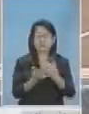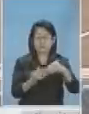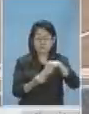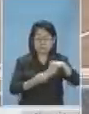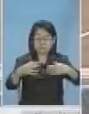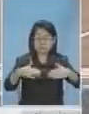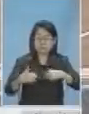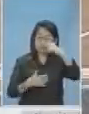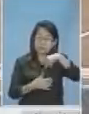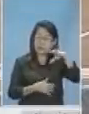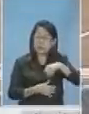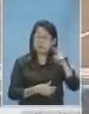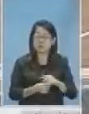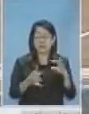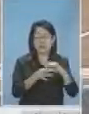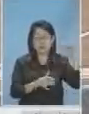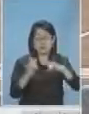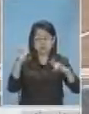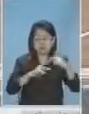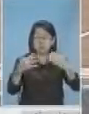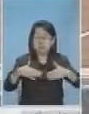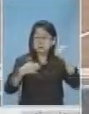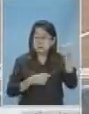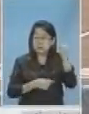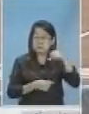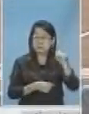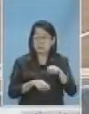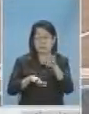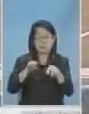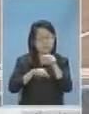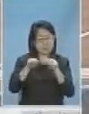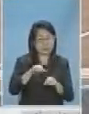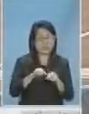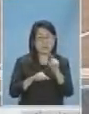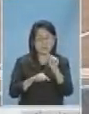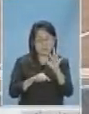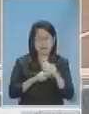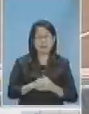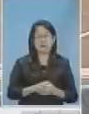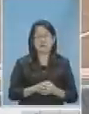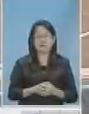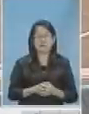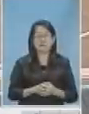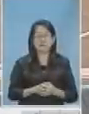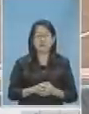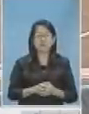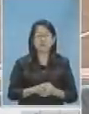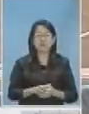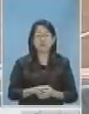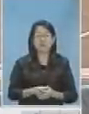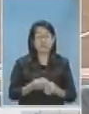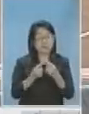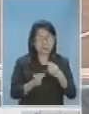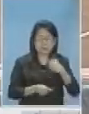ของเราที่มาจากการท่องเที่ยวเนี่ยนะครับประมาณ125%ของ GDP ของประเทศของเรานะครับถ้าผมใช้ตรรกะ